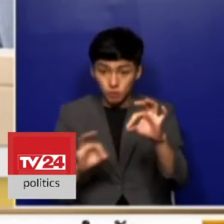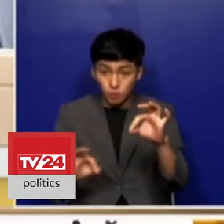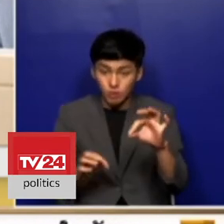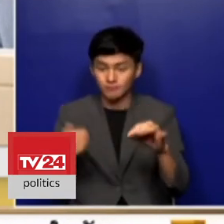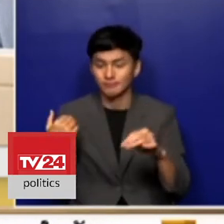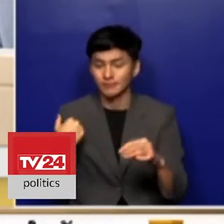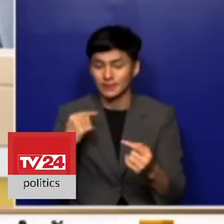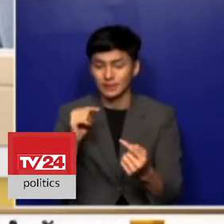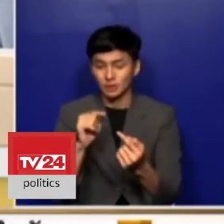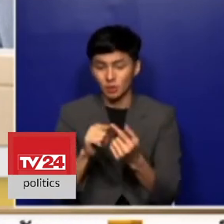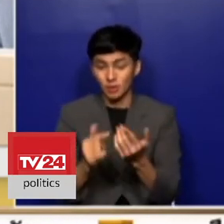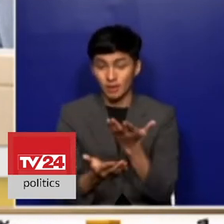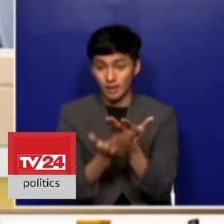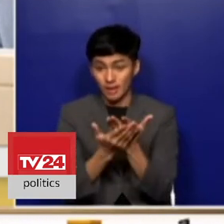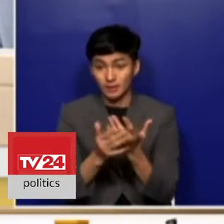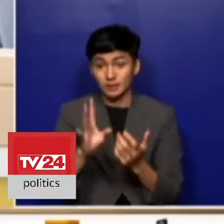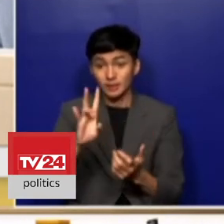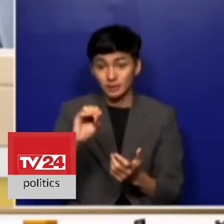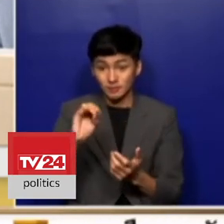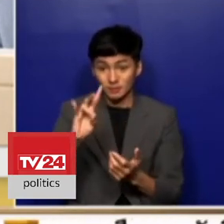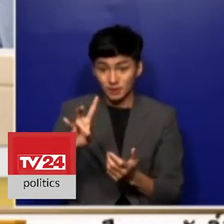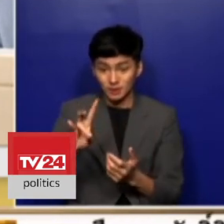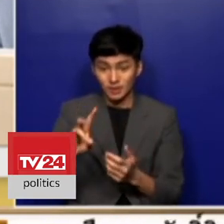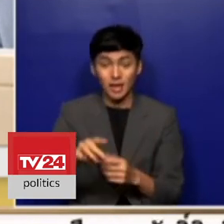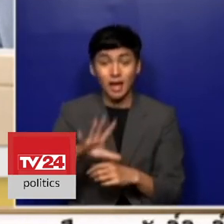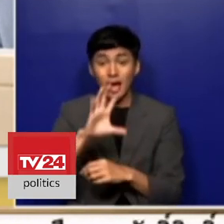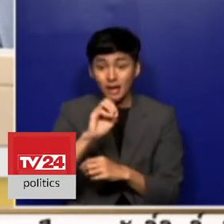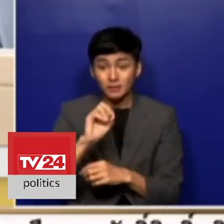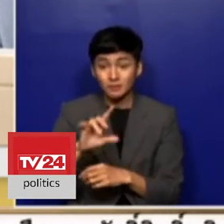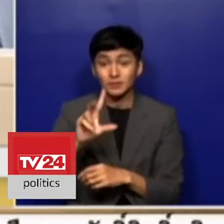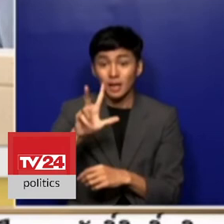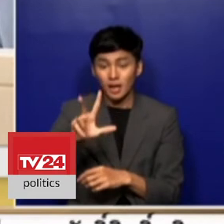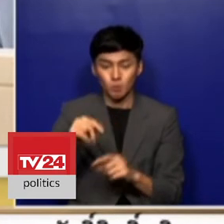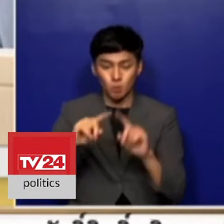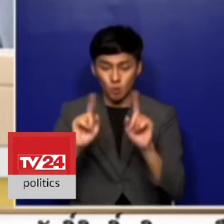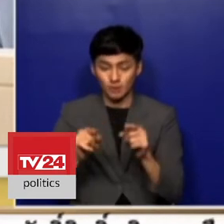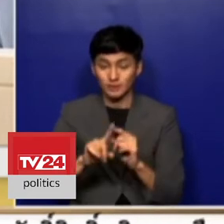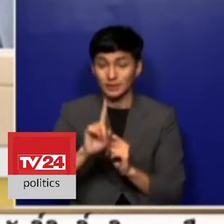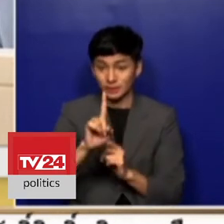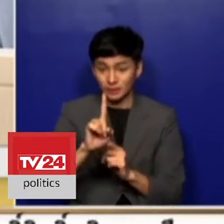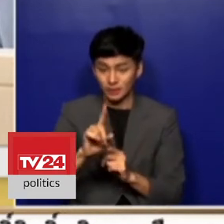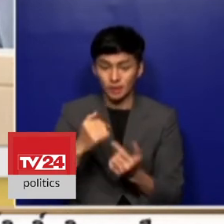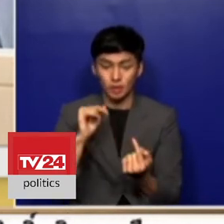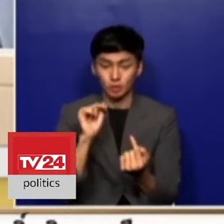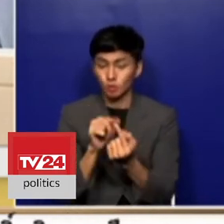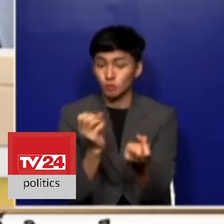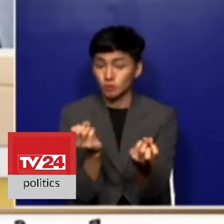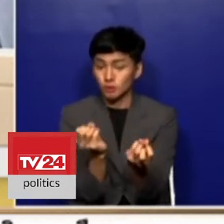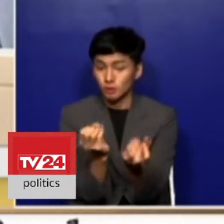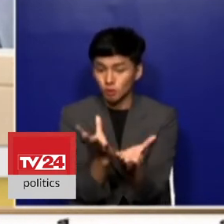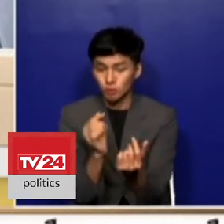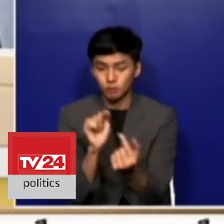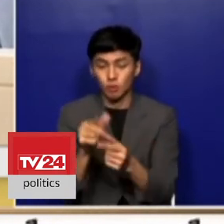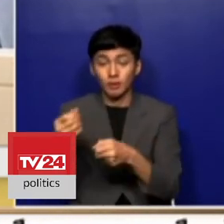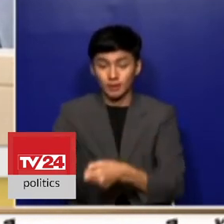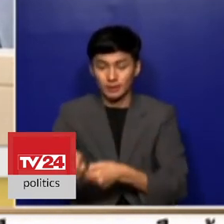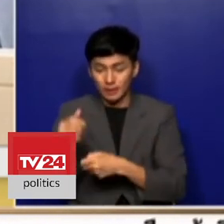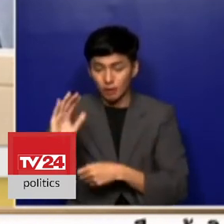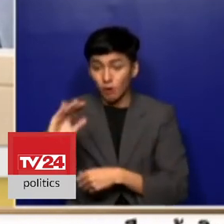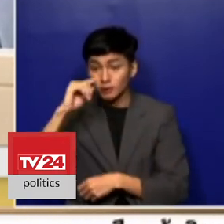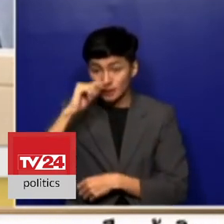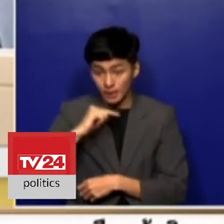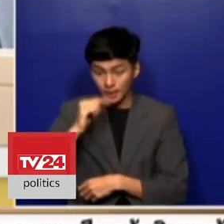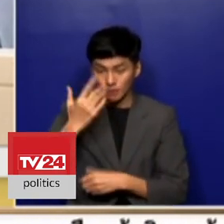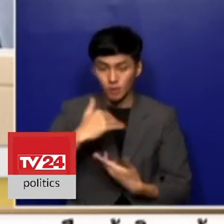77ข้อ 5.3องค์เล็ก 1ให้มีการวิเคราะห์เพิ่มเติมถึงผลกระทบต่อสินค้าเกษตรที่ไทยจะ